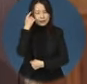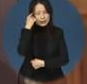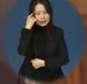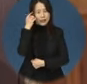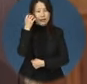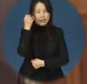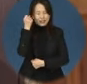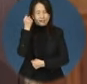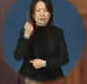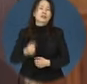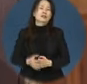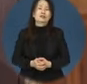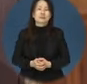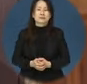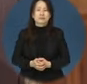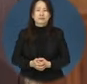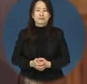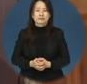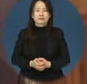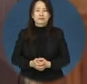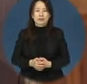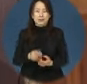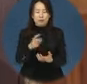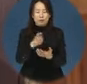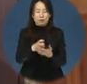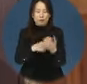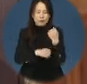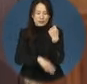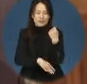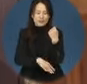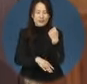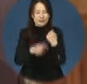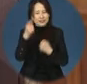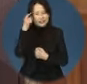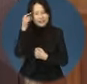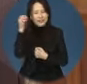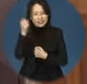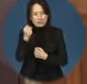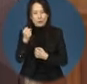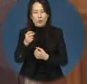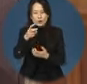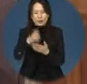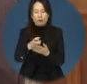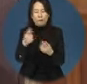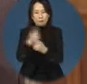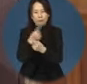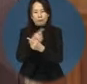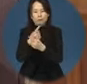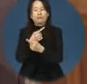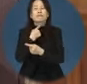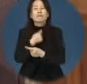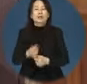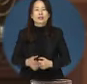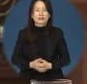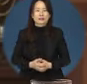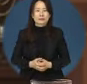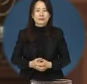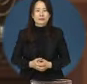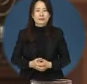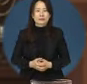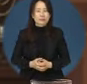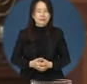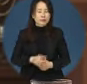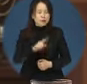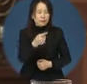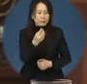주민자치 하겠습니다 원리를 왼 치울 좀 생각하자 라는 측면에서 이런 제도가 많이 살 되었다고 말씀을 드리겠습니다 그 다음에 그